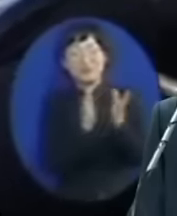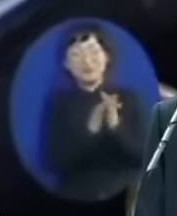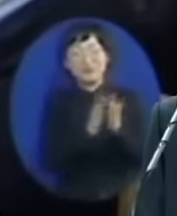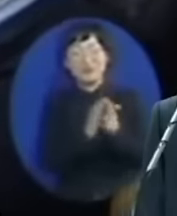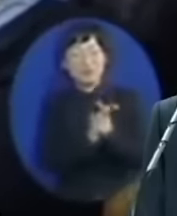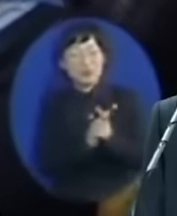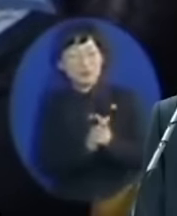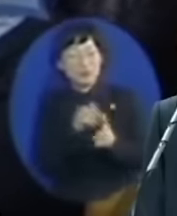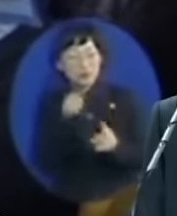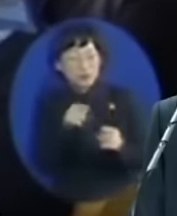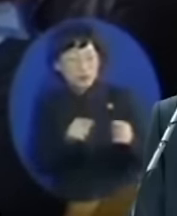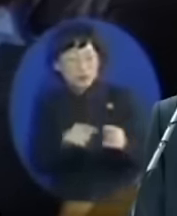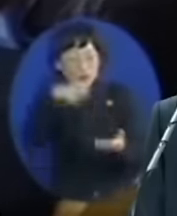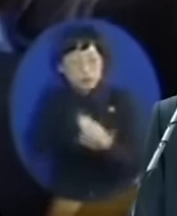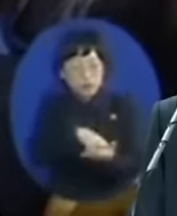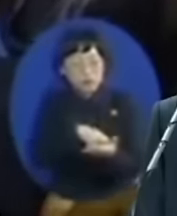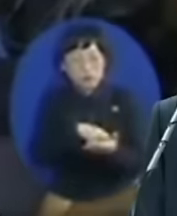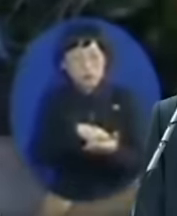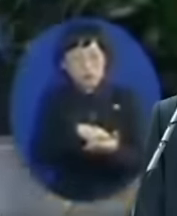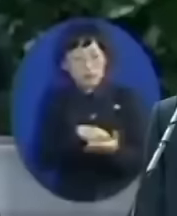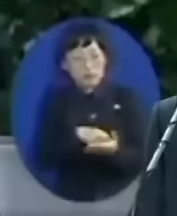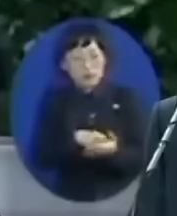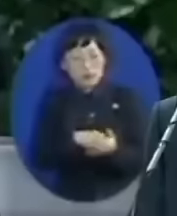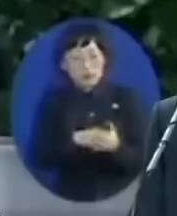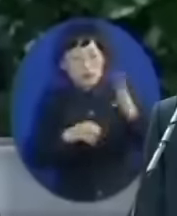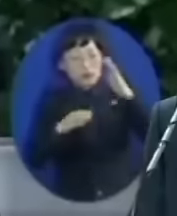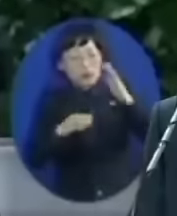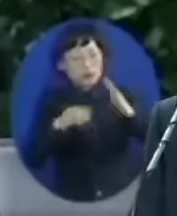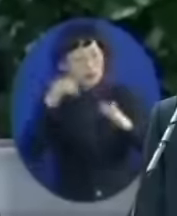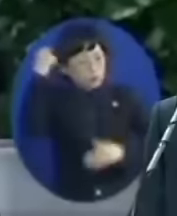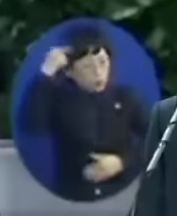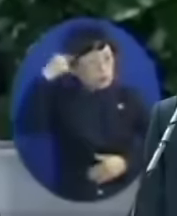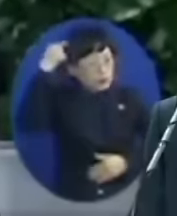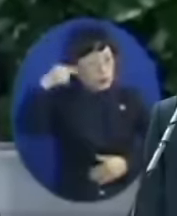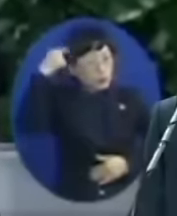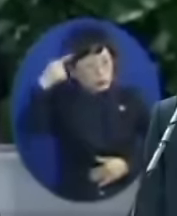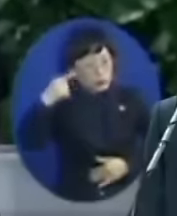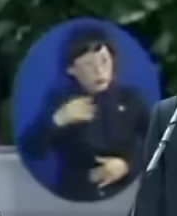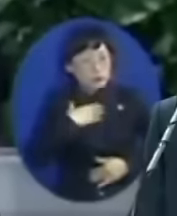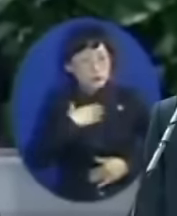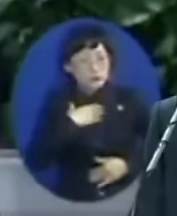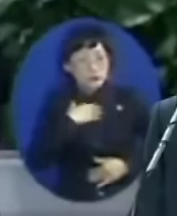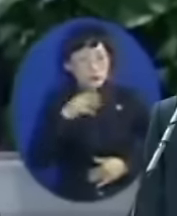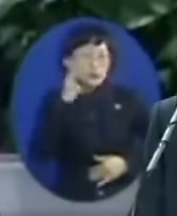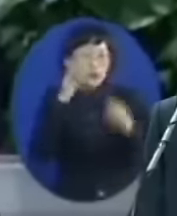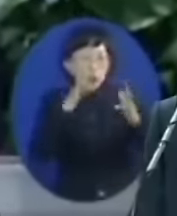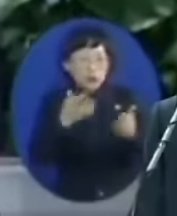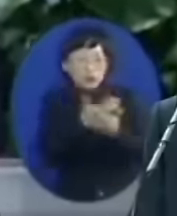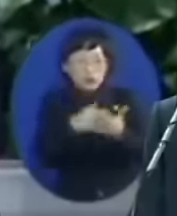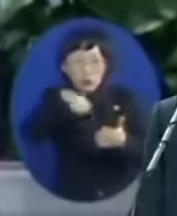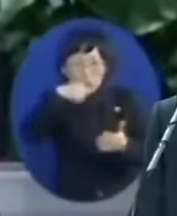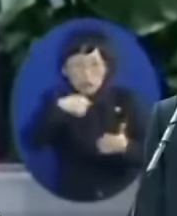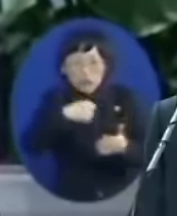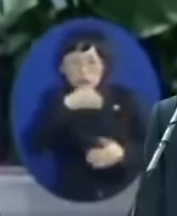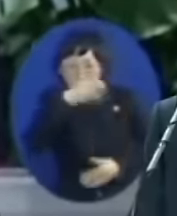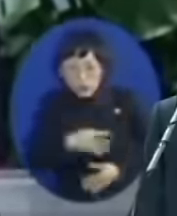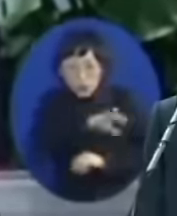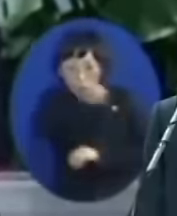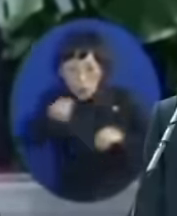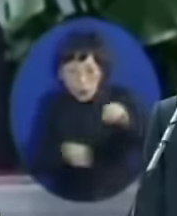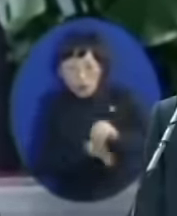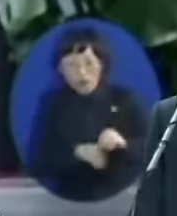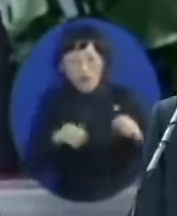그래서 내가 펄떡 주저앉아서 돌아도 보통 돌았지 않다. 지금 사흘에 주방들도 못 먹는 처지에